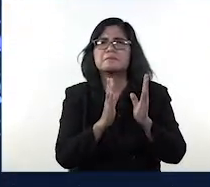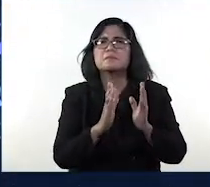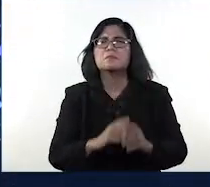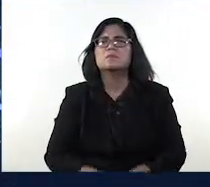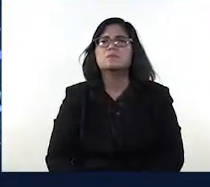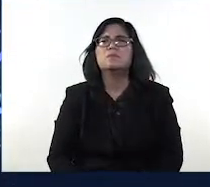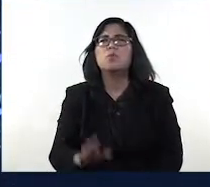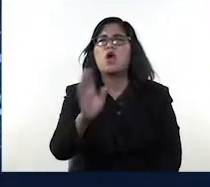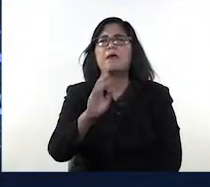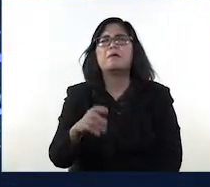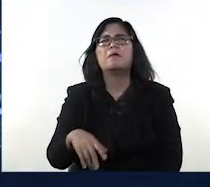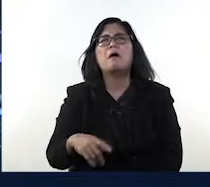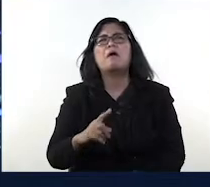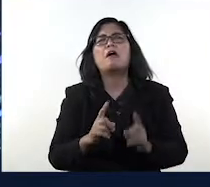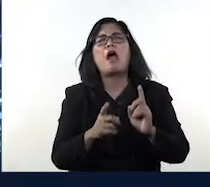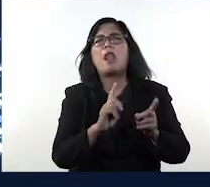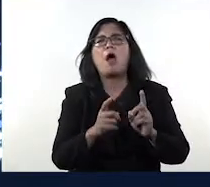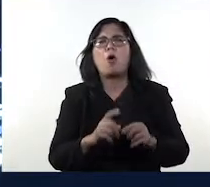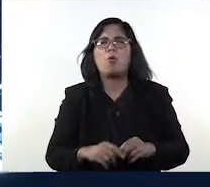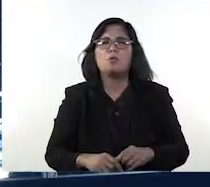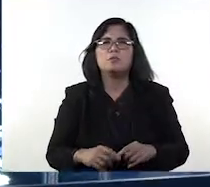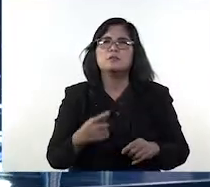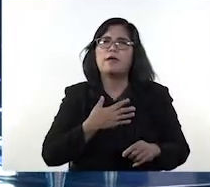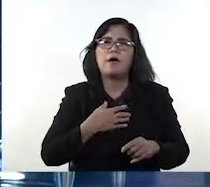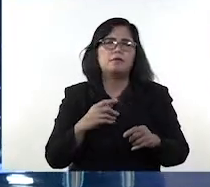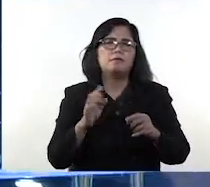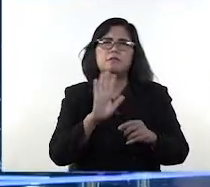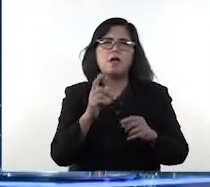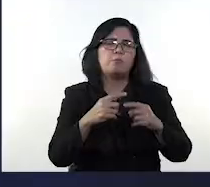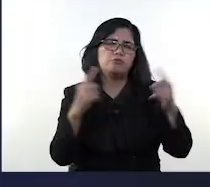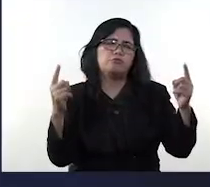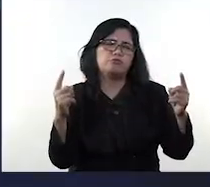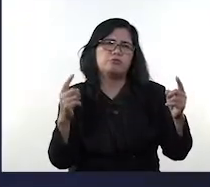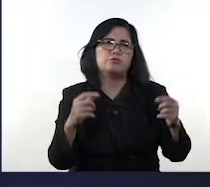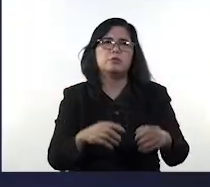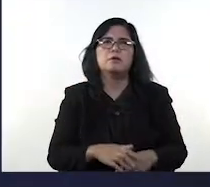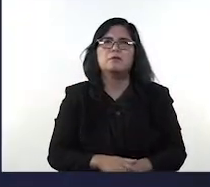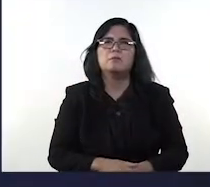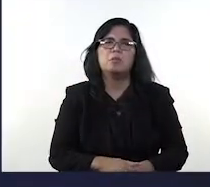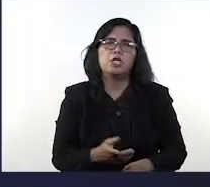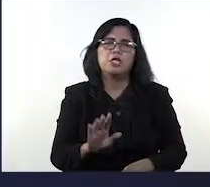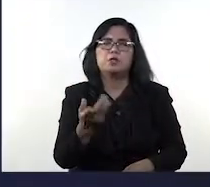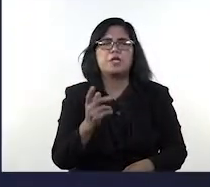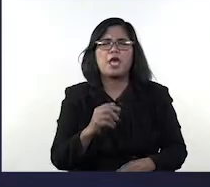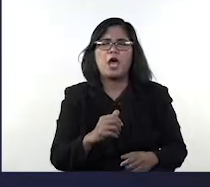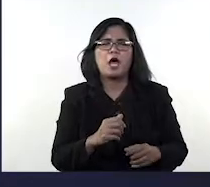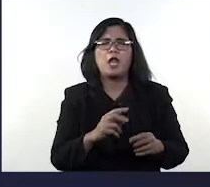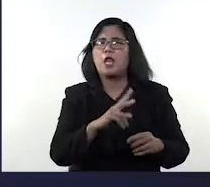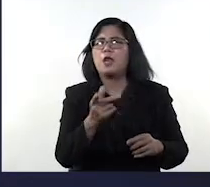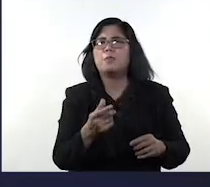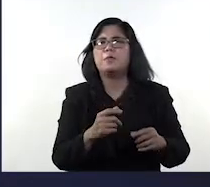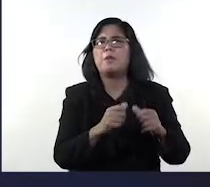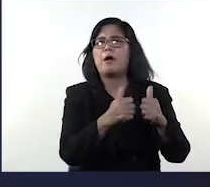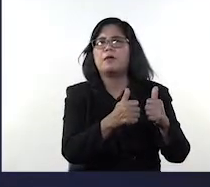Seandainya saya enggak diputusin sama mantan saya mungkin ya situasi hidup saya lebih baik Seandainya